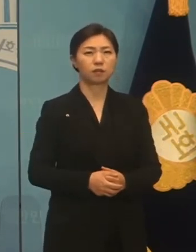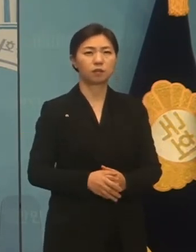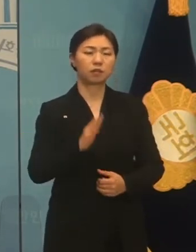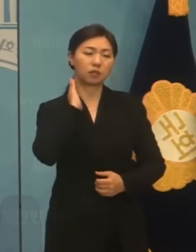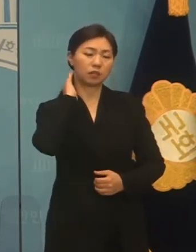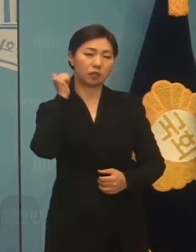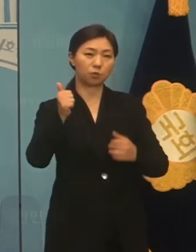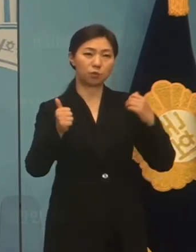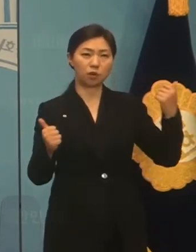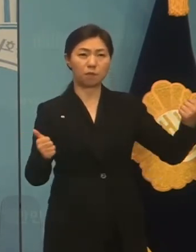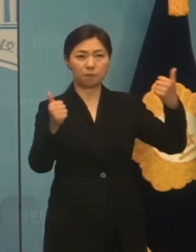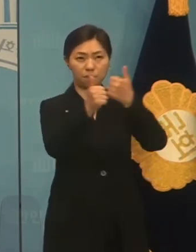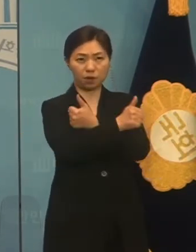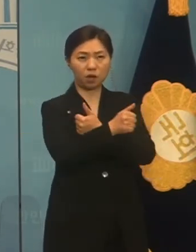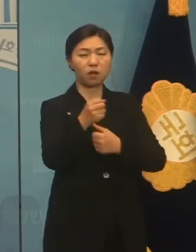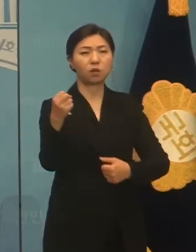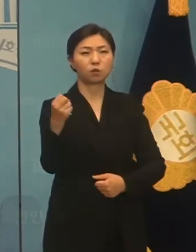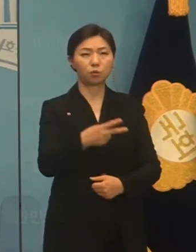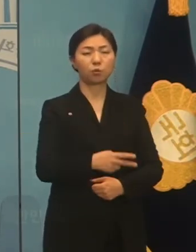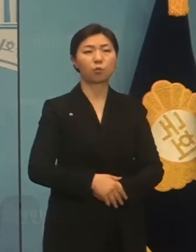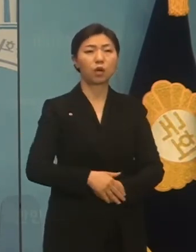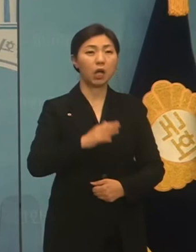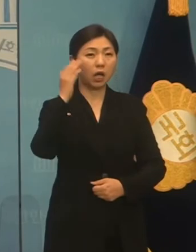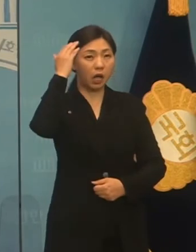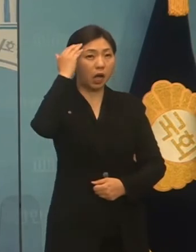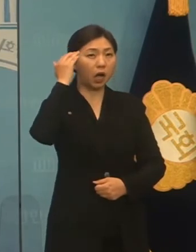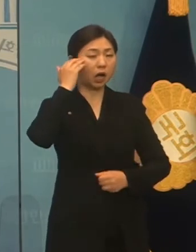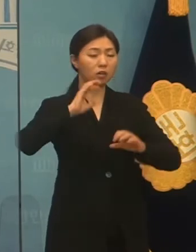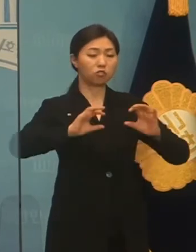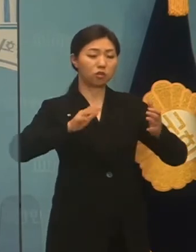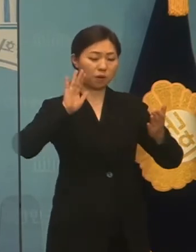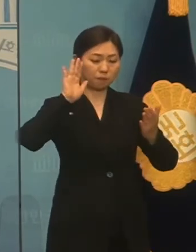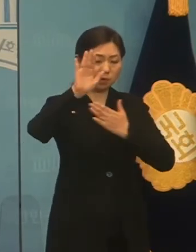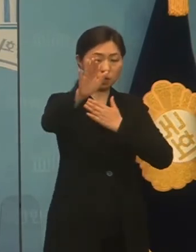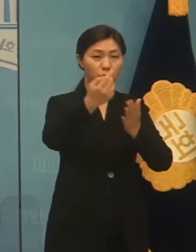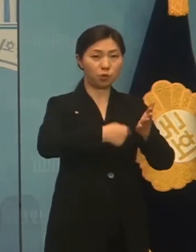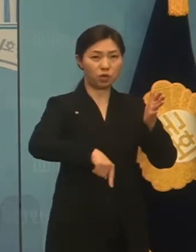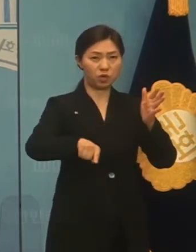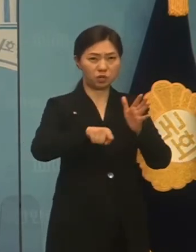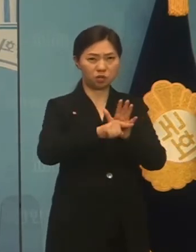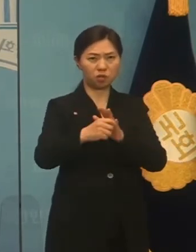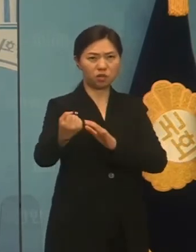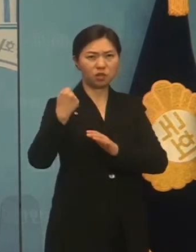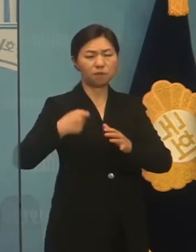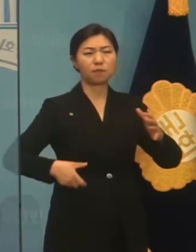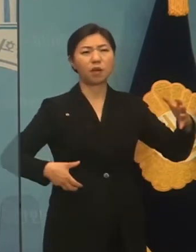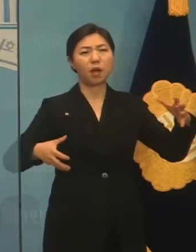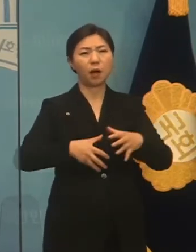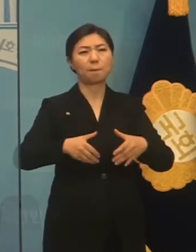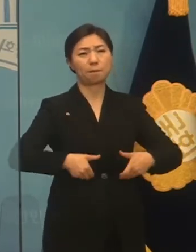정권 교체와 대한민국의 미래를 위해서 힘을 모아야 합니다.